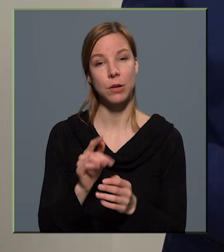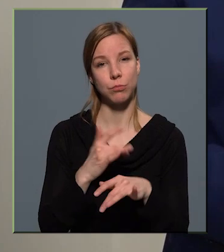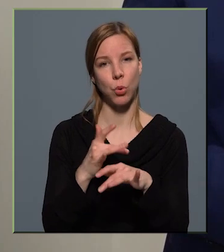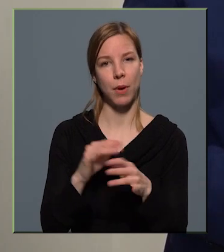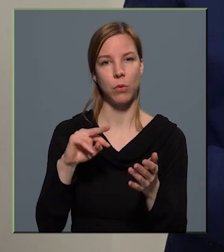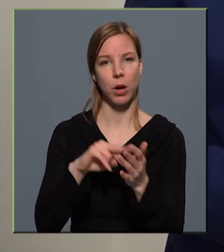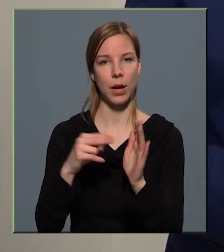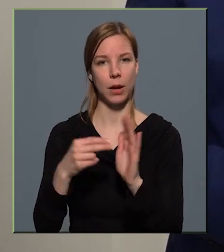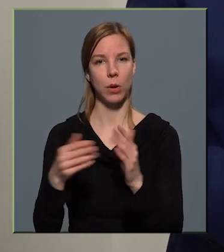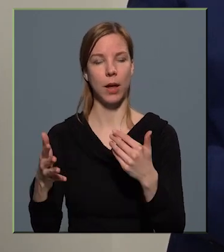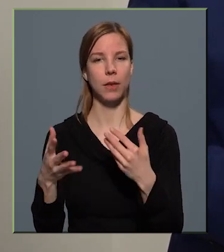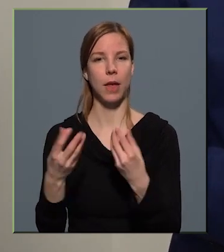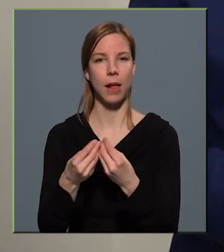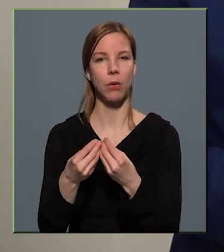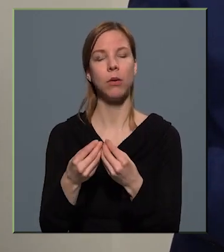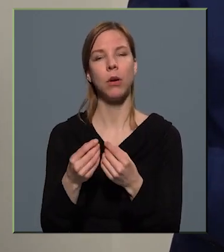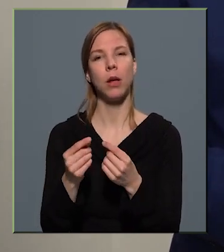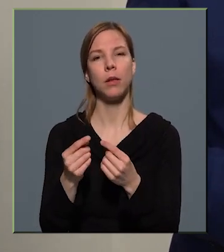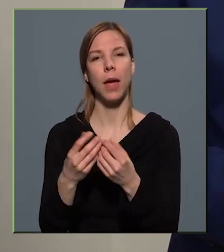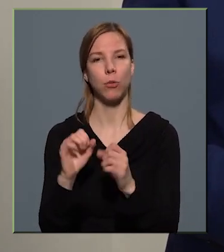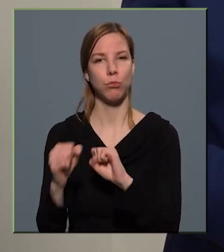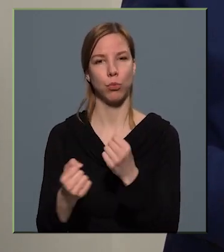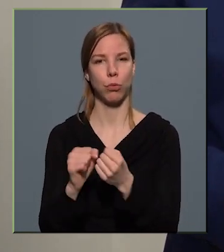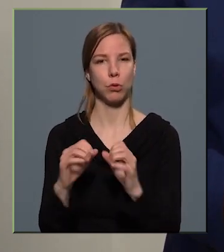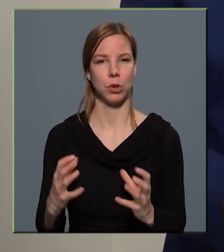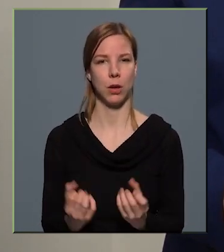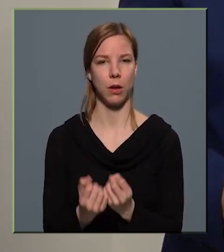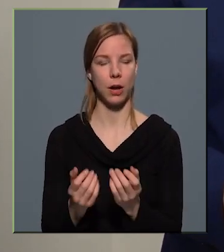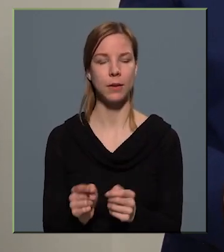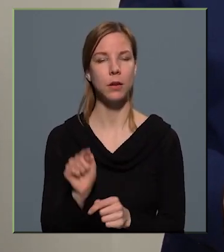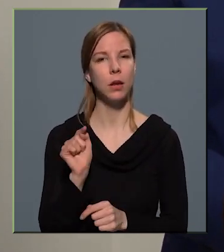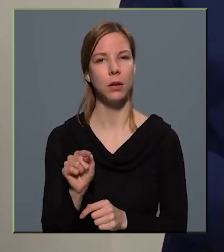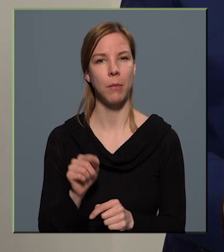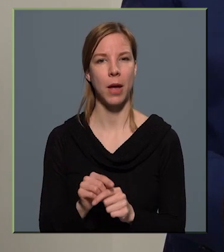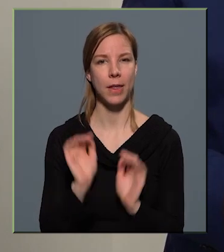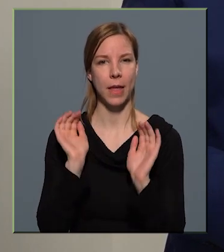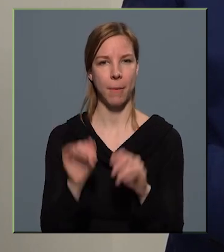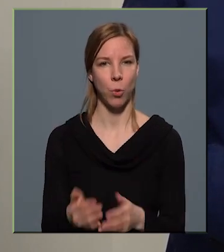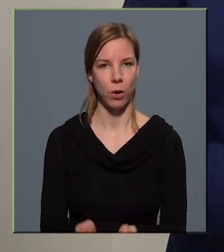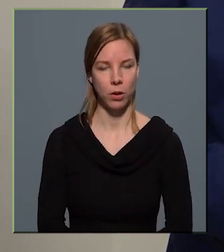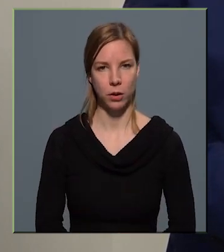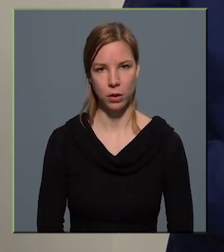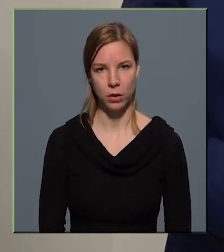kerülettel is egy olyan együttműködést kialakítani, ami ezt támogatja.